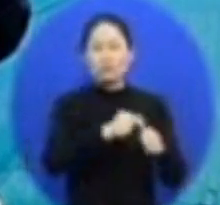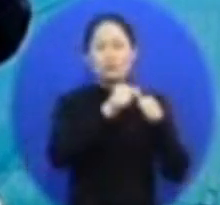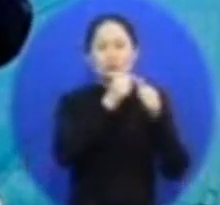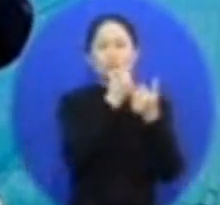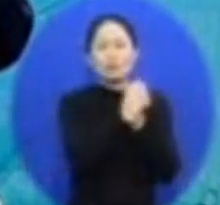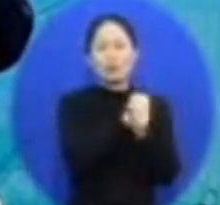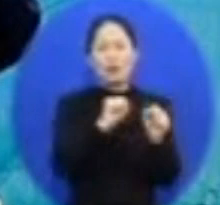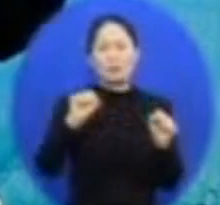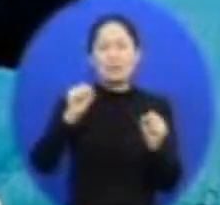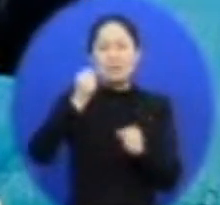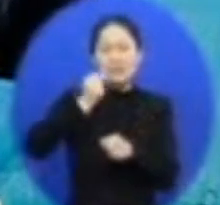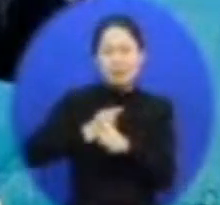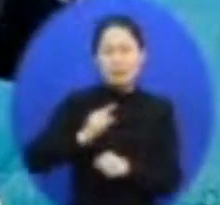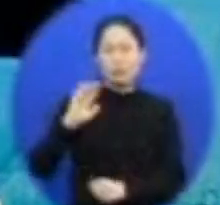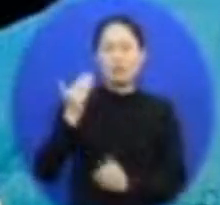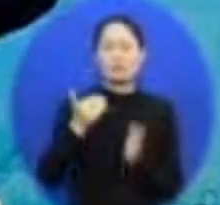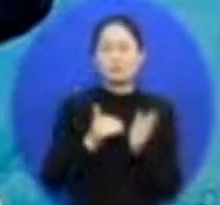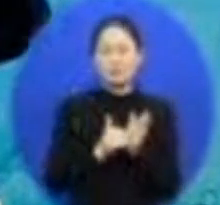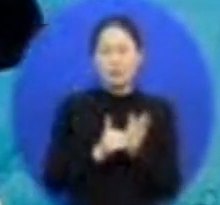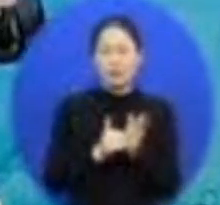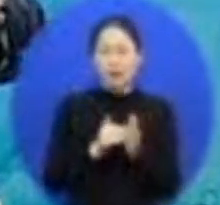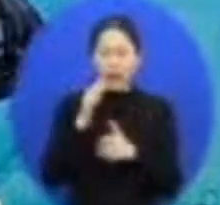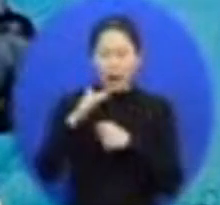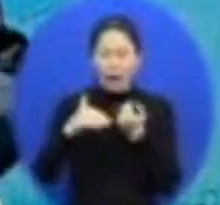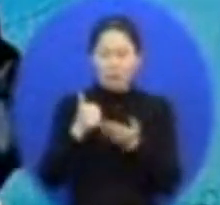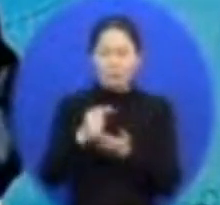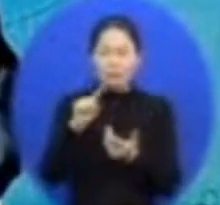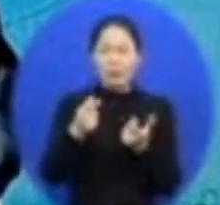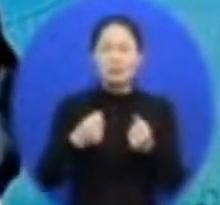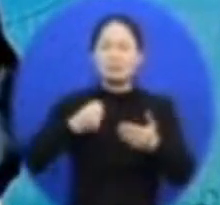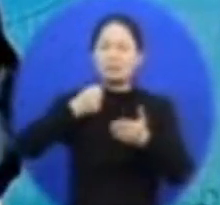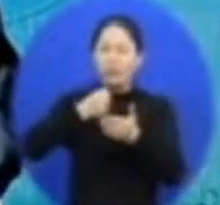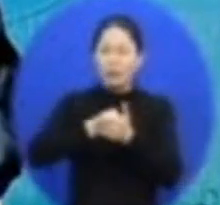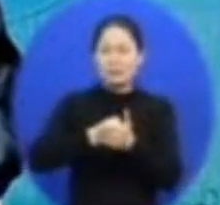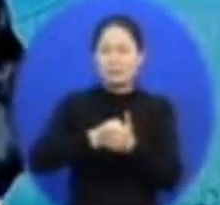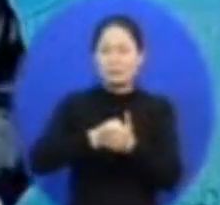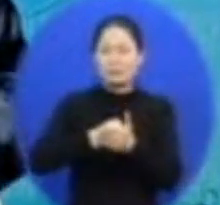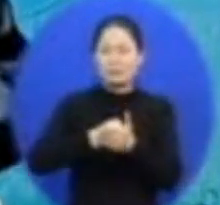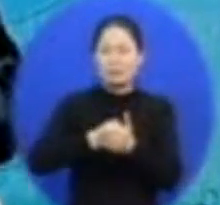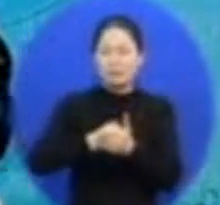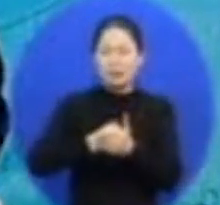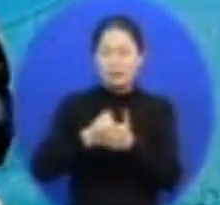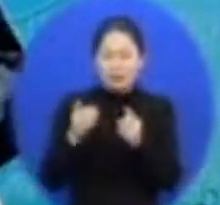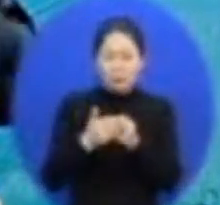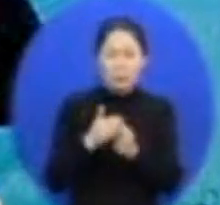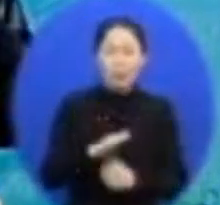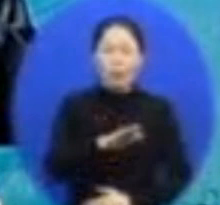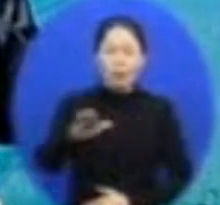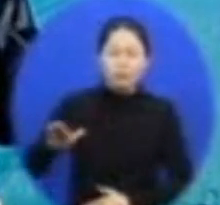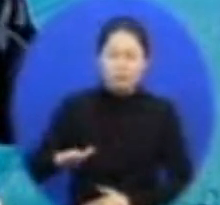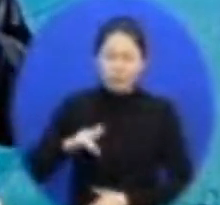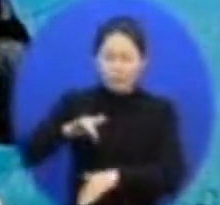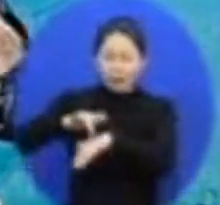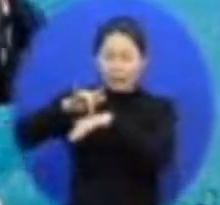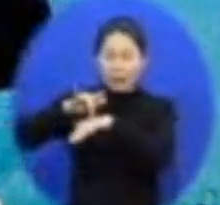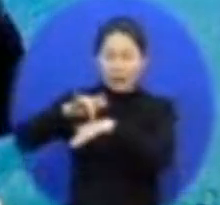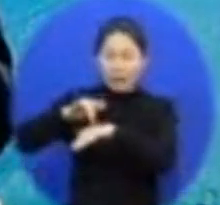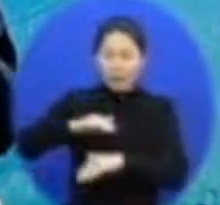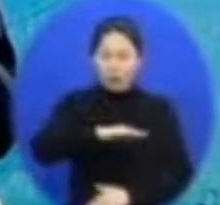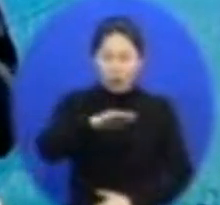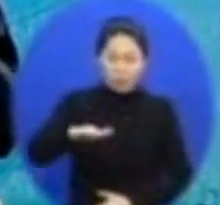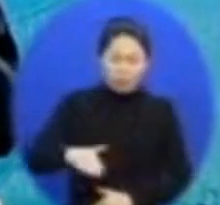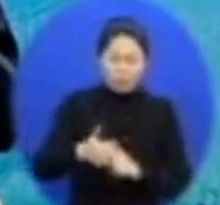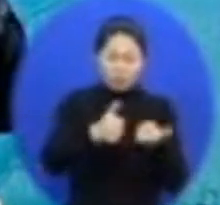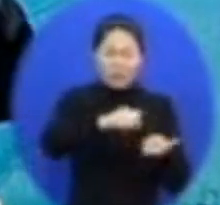2 이미 되셨어요 하나님이 그렇게 정해 주셨어요 그러므로 여러분이 마귀가 여러분이 안